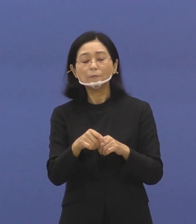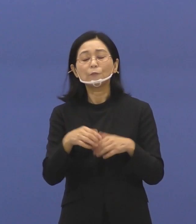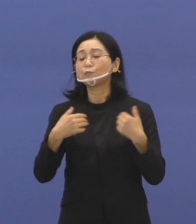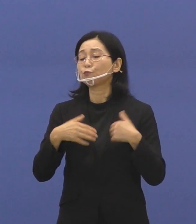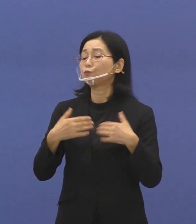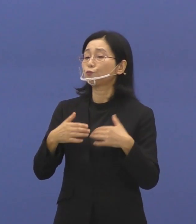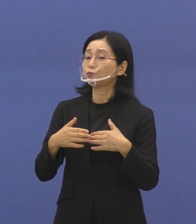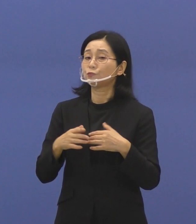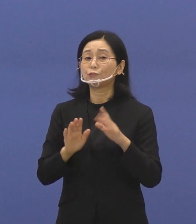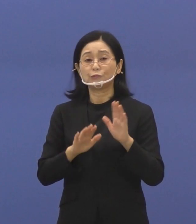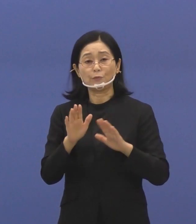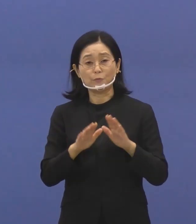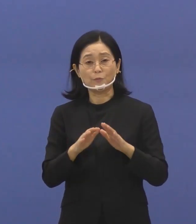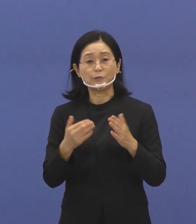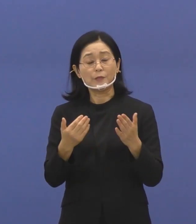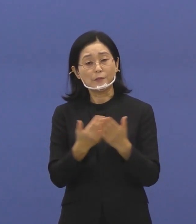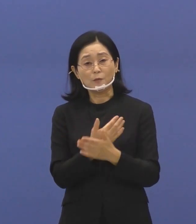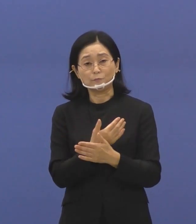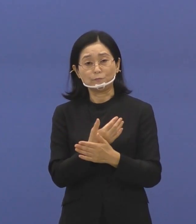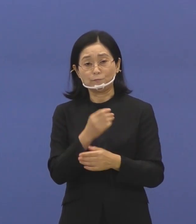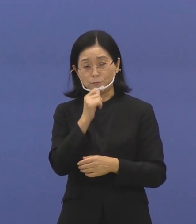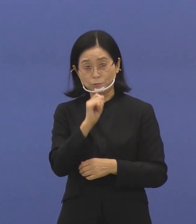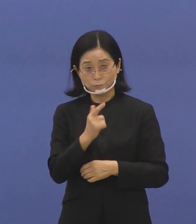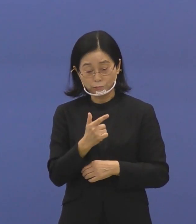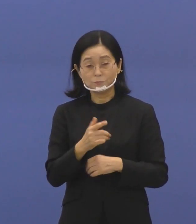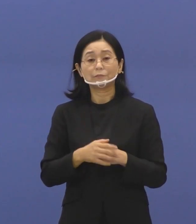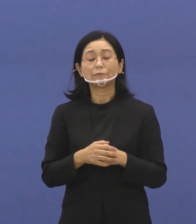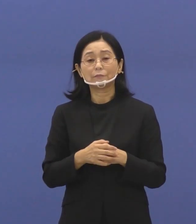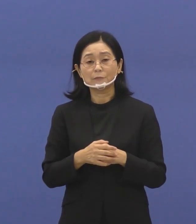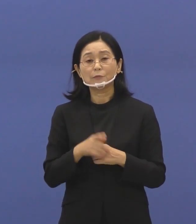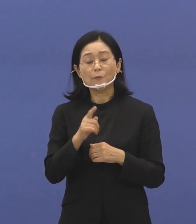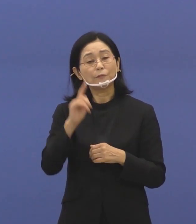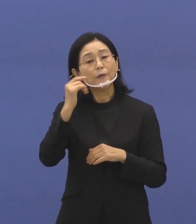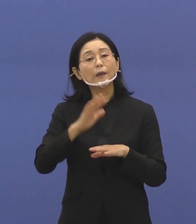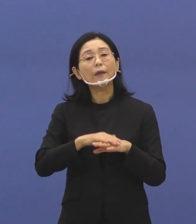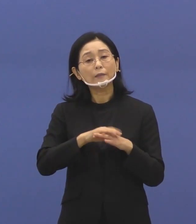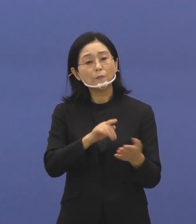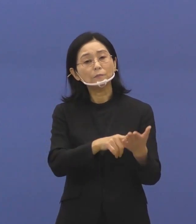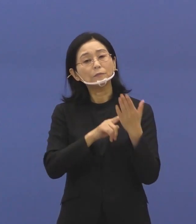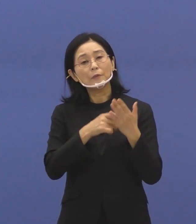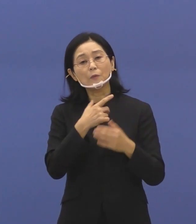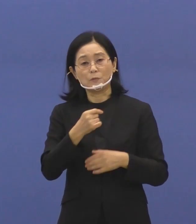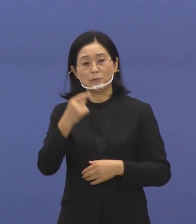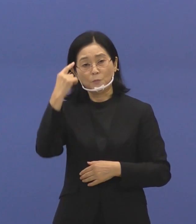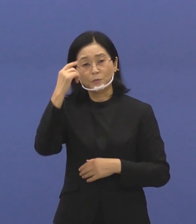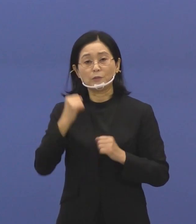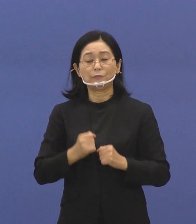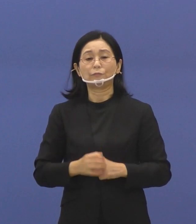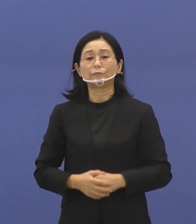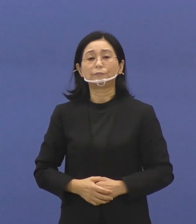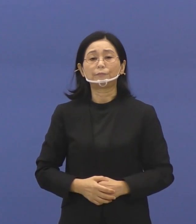ていいみたいなですね、それをこうすぐ出していただきたいという状況です。